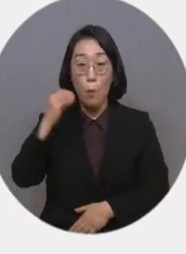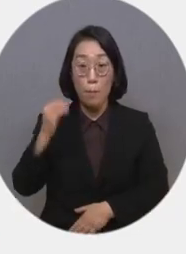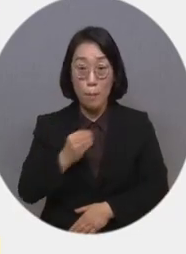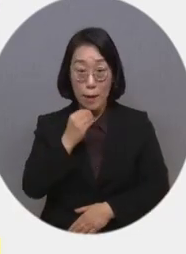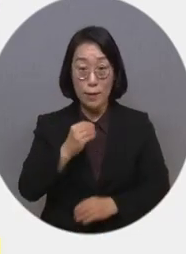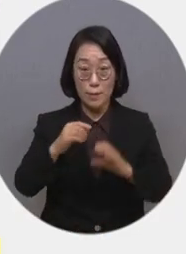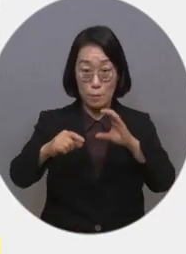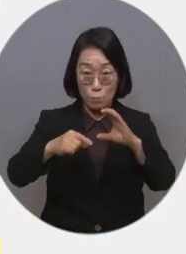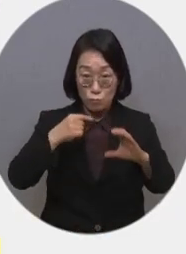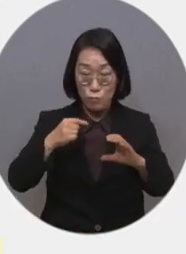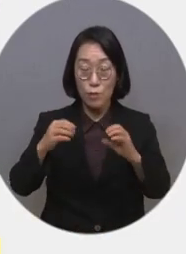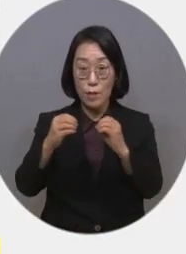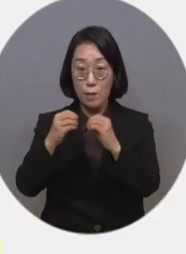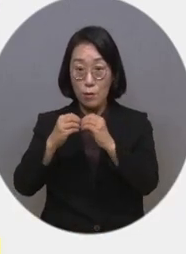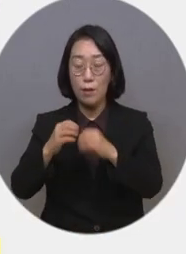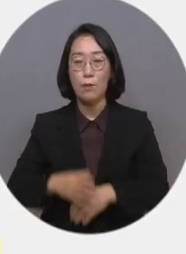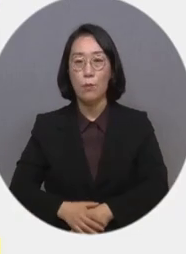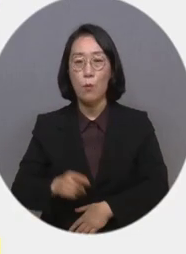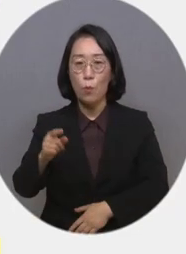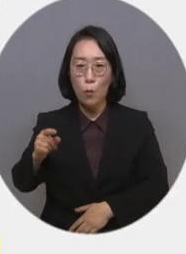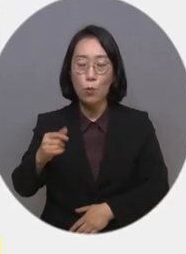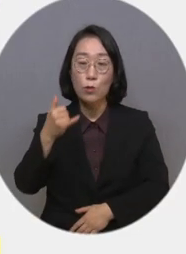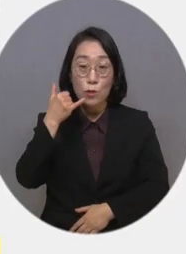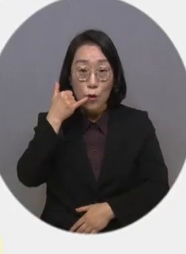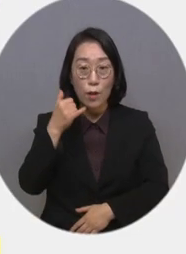홈페이지 또는 전자우편